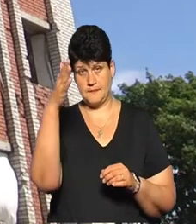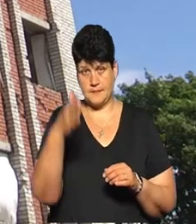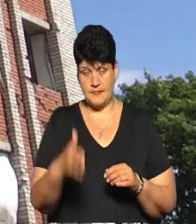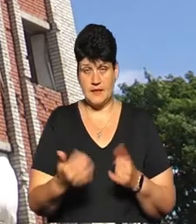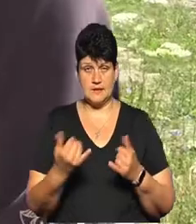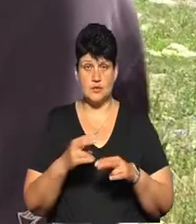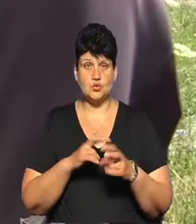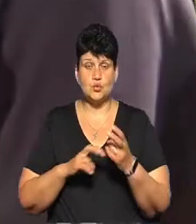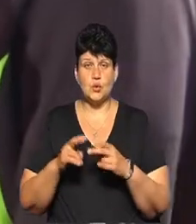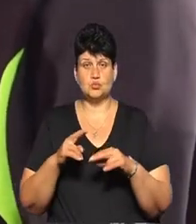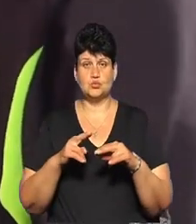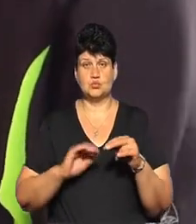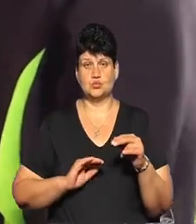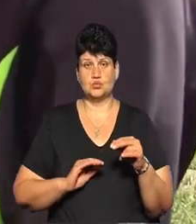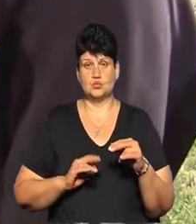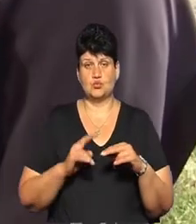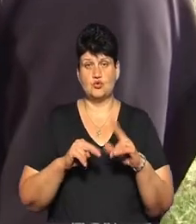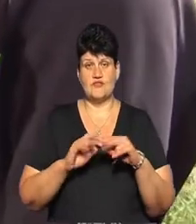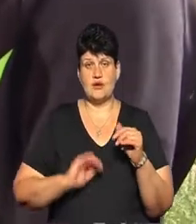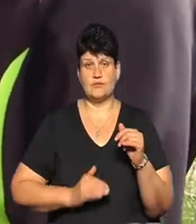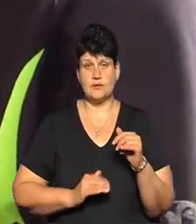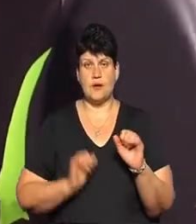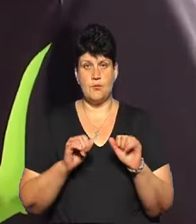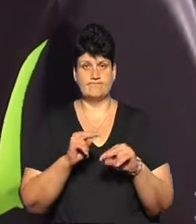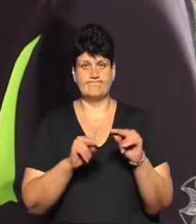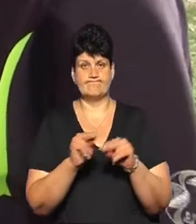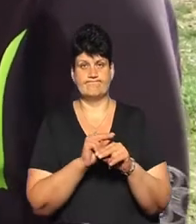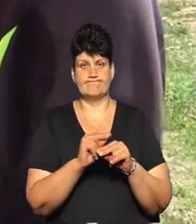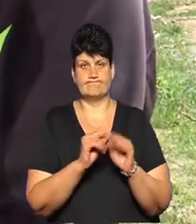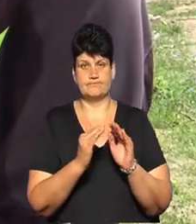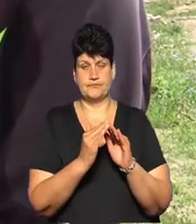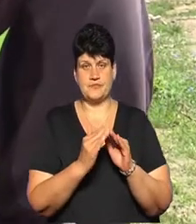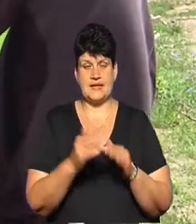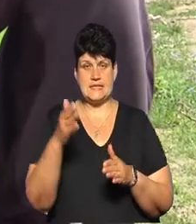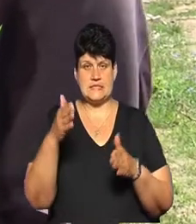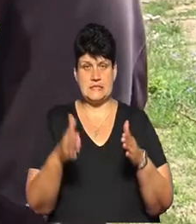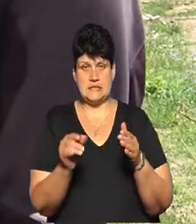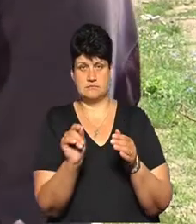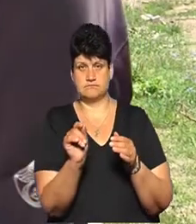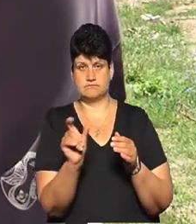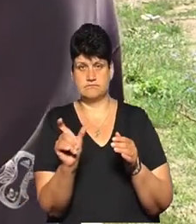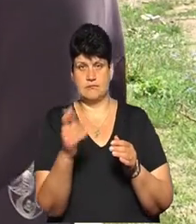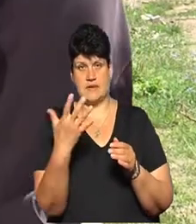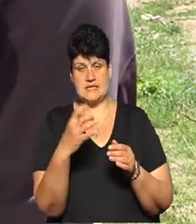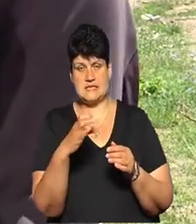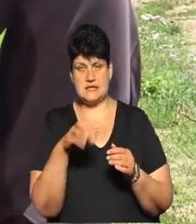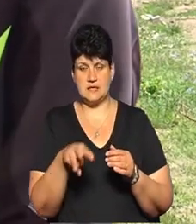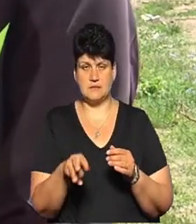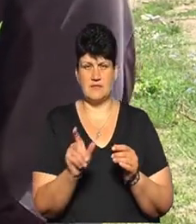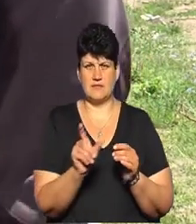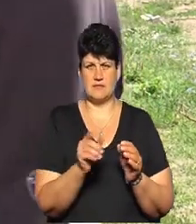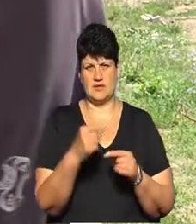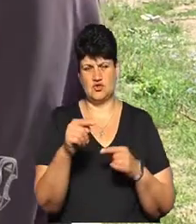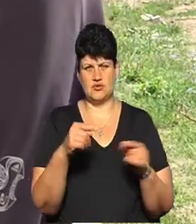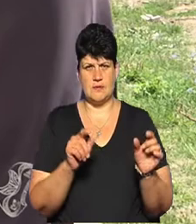відновити будівлю. Ціна після вибуху, вона в деяких містах відійшла на 5 сантиметрів, в деяких менше. Експерти